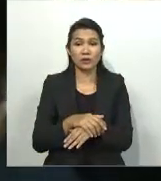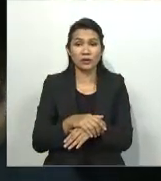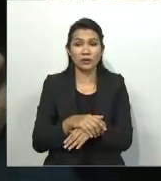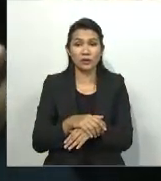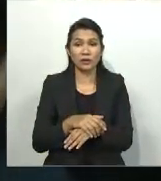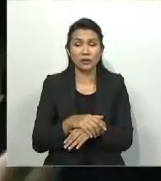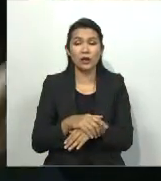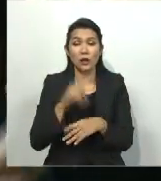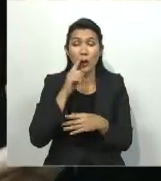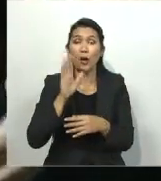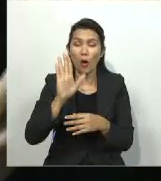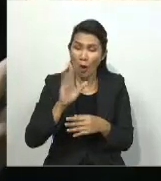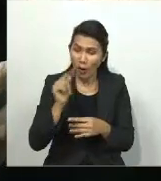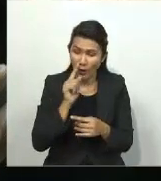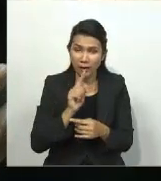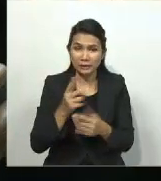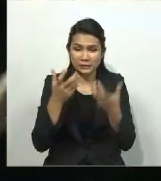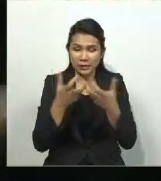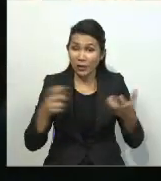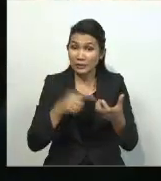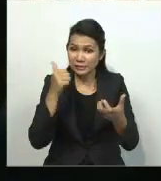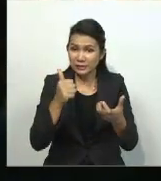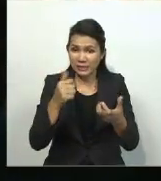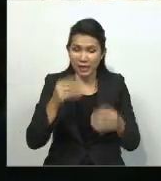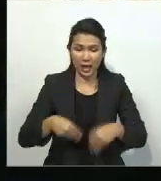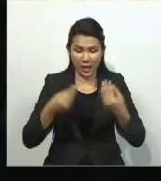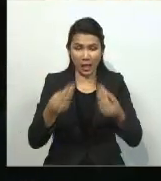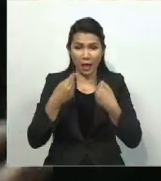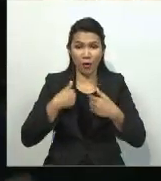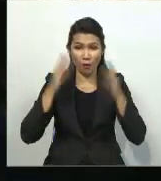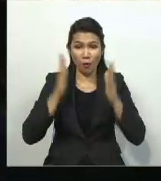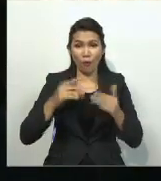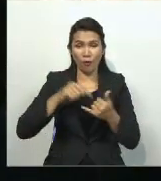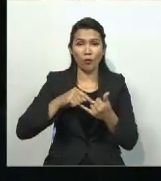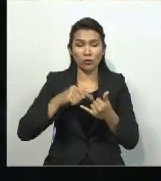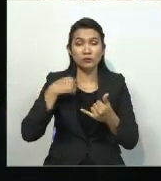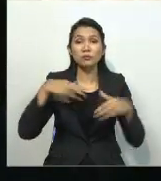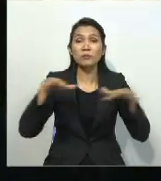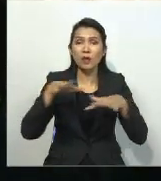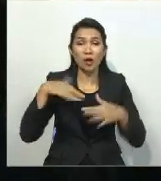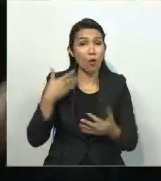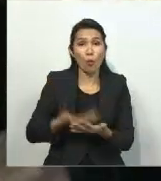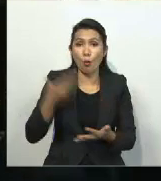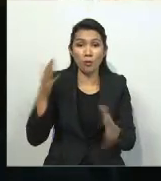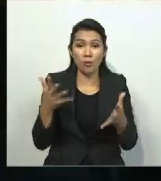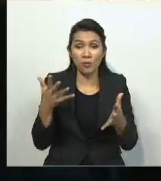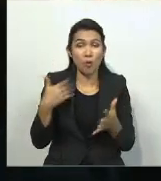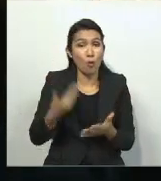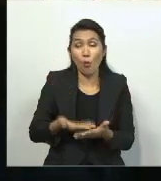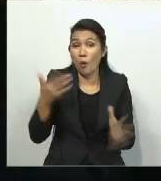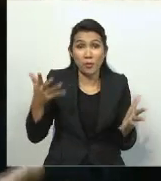เครื่องมือที่ดีที่สุดเพื่อรักษาคนปกติที่ไม่ได้มีสตางค์เยอะอันนี้สำคั